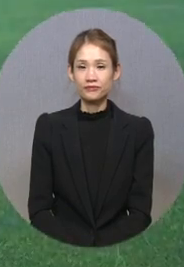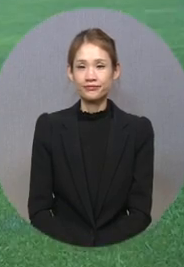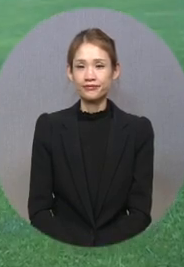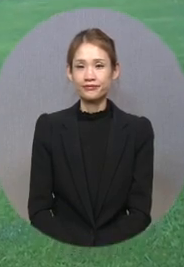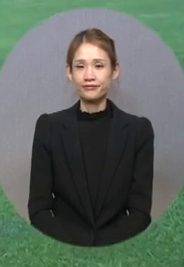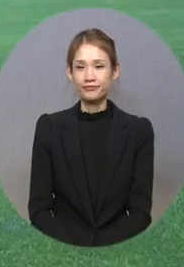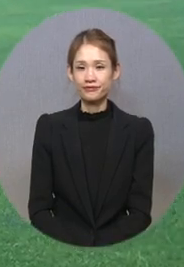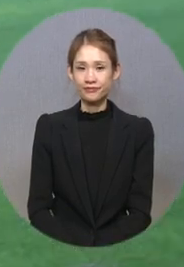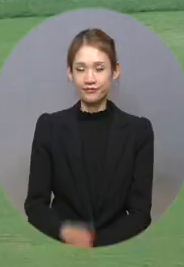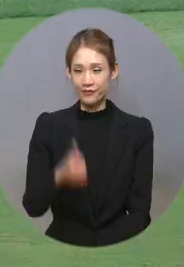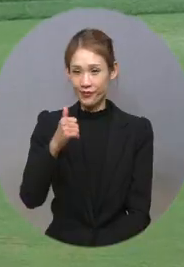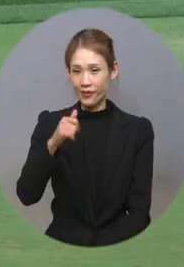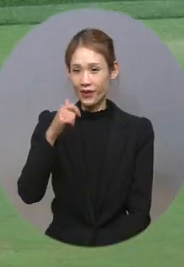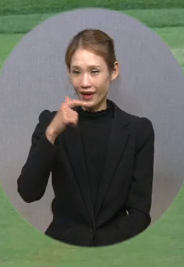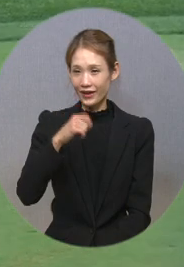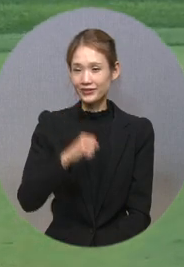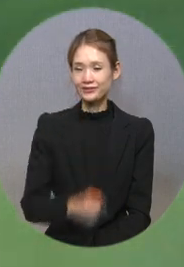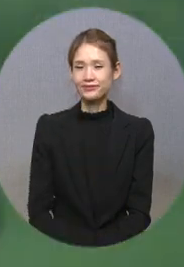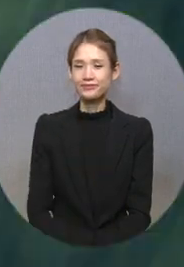나이스!